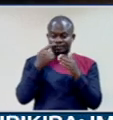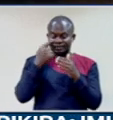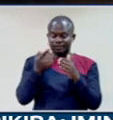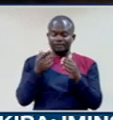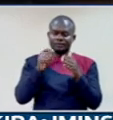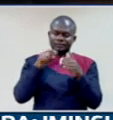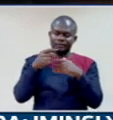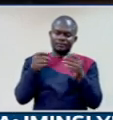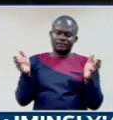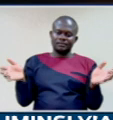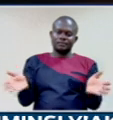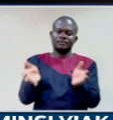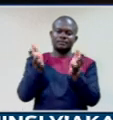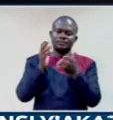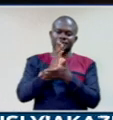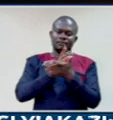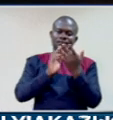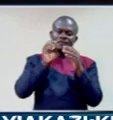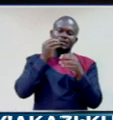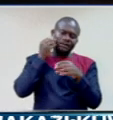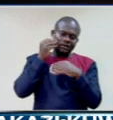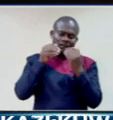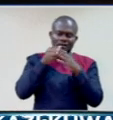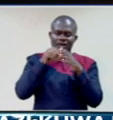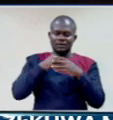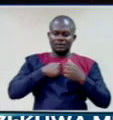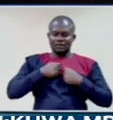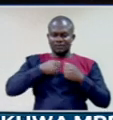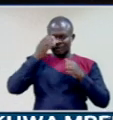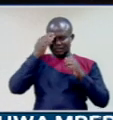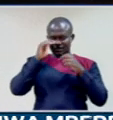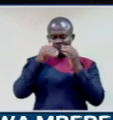twakomeje kubakangurira. Bamwe baratashye baje mu Rwanda nyine kugira ngo